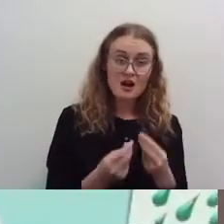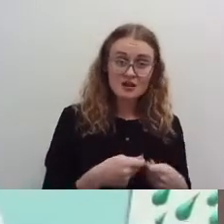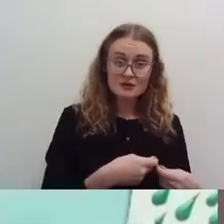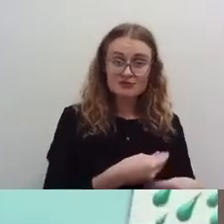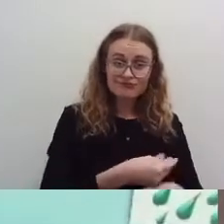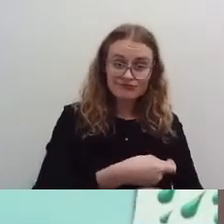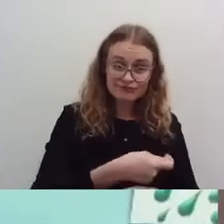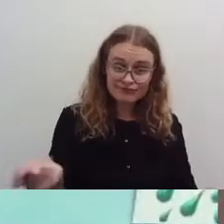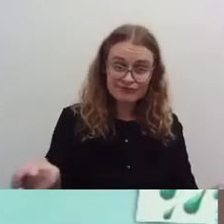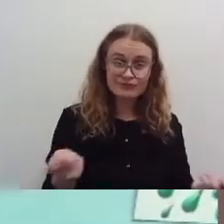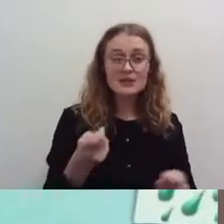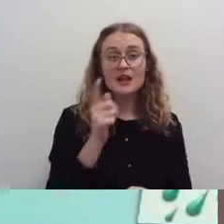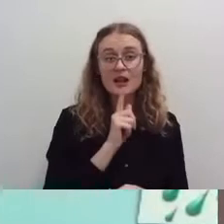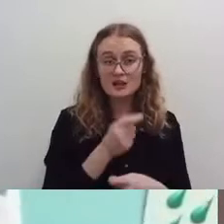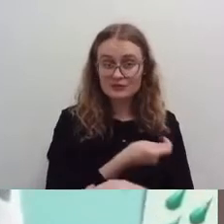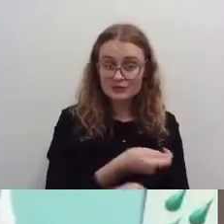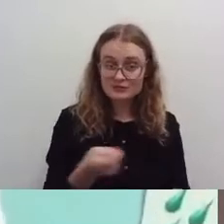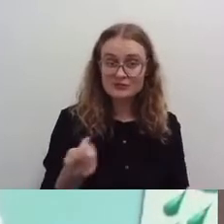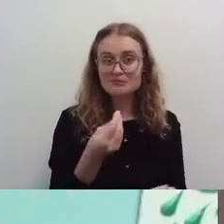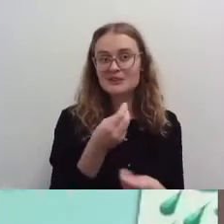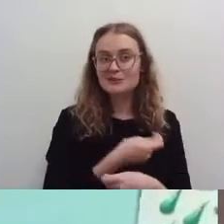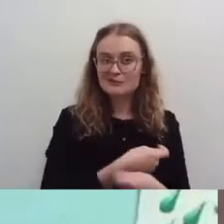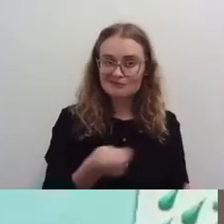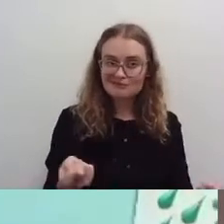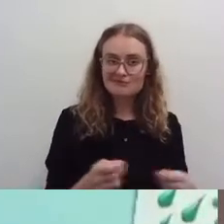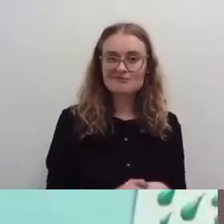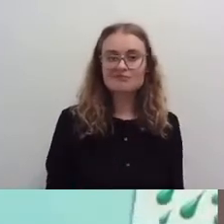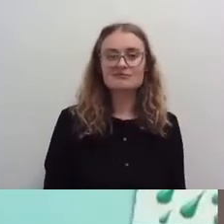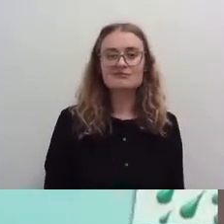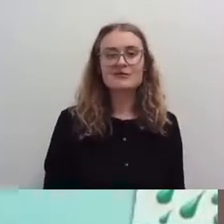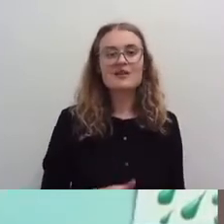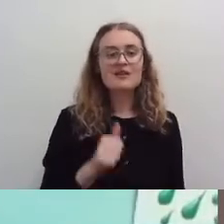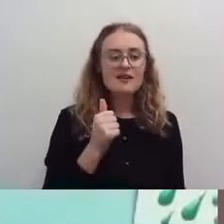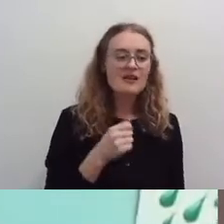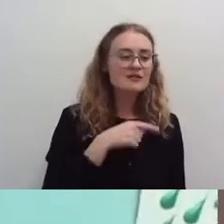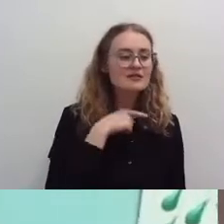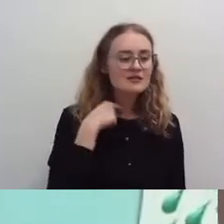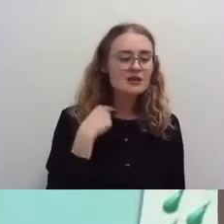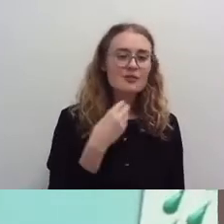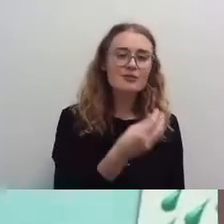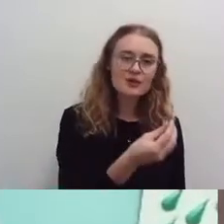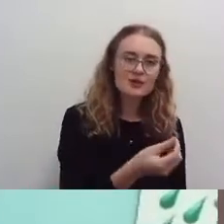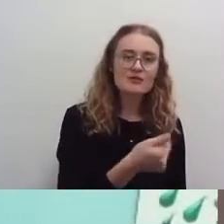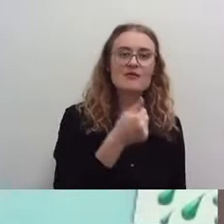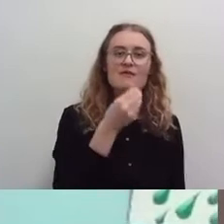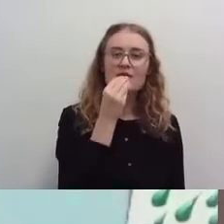pinigų, ledų. Kad turėtų daug pinigų, kad turėtų valgyt, ko,